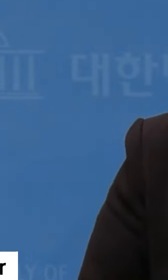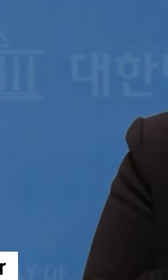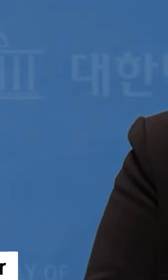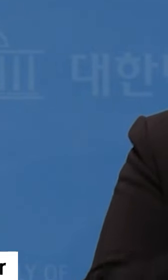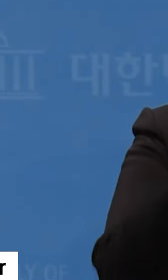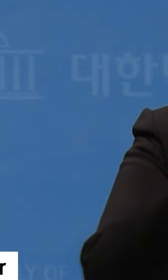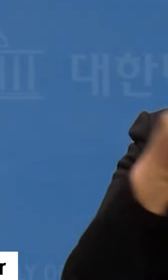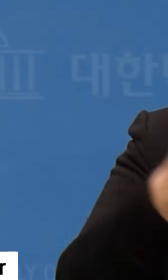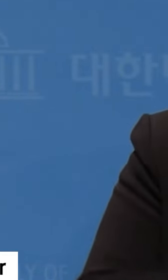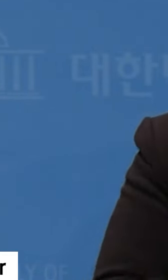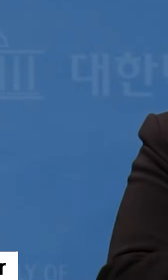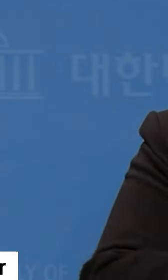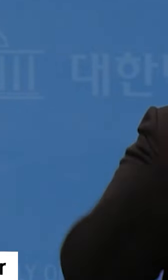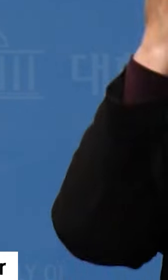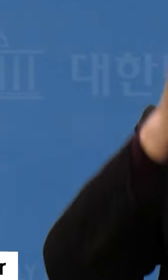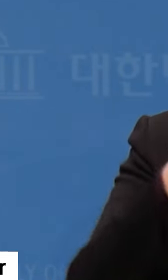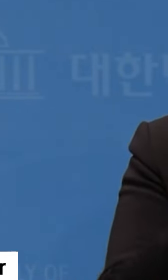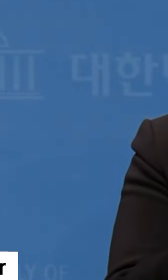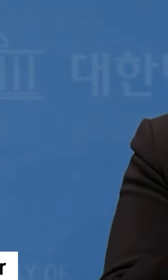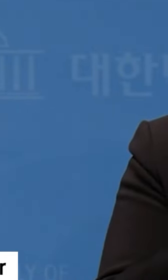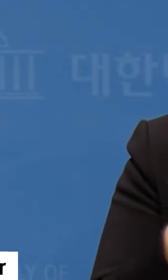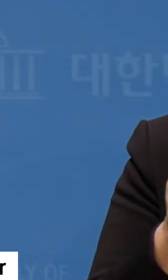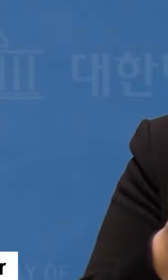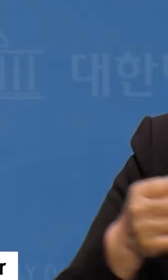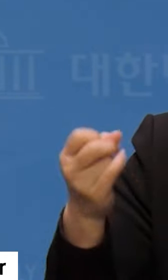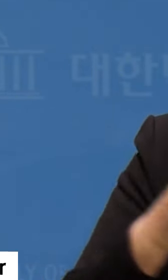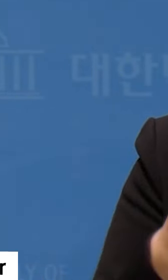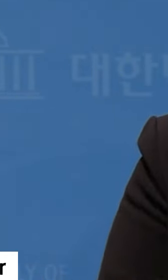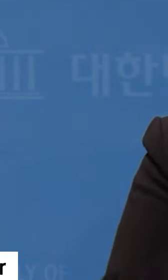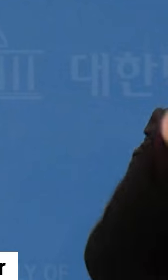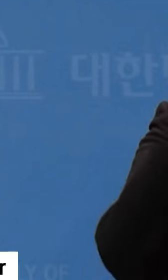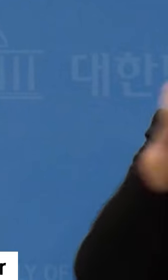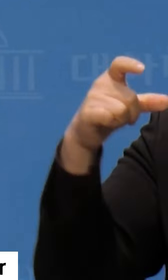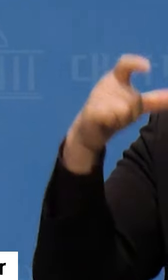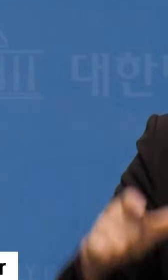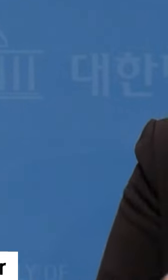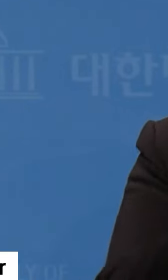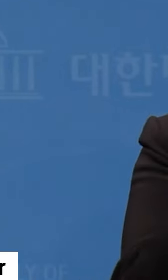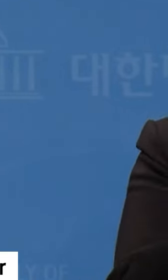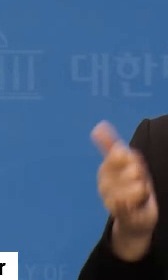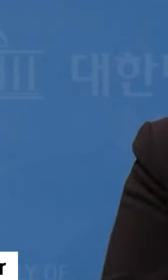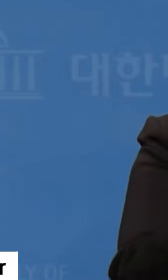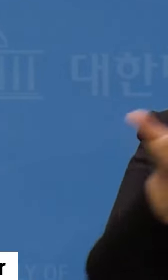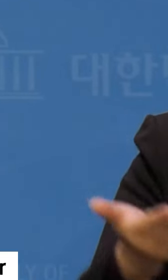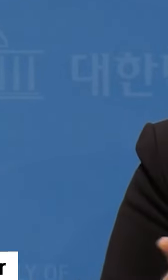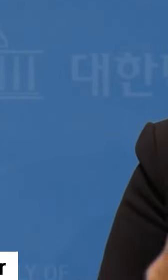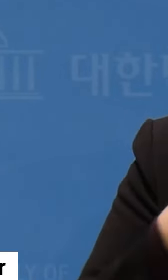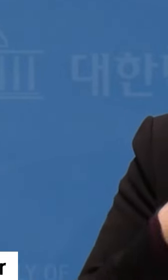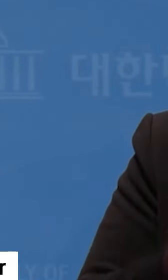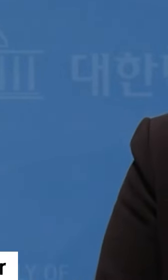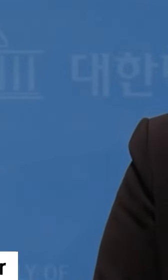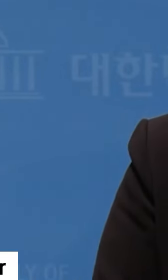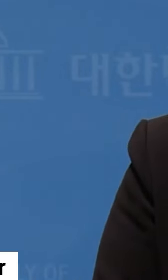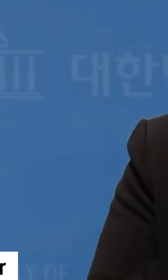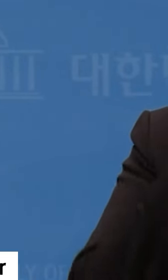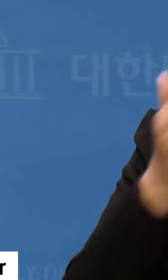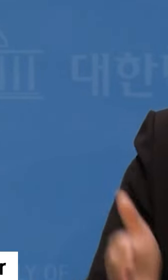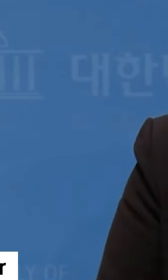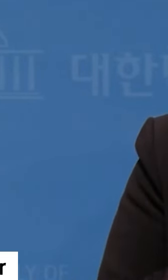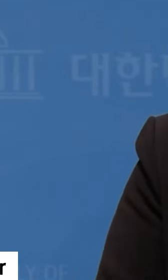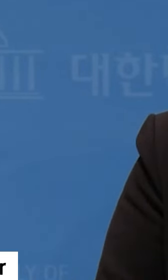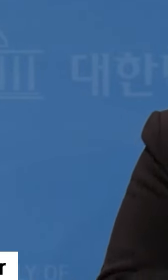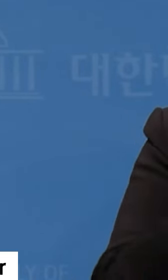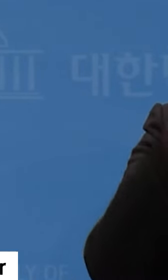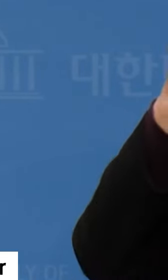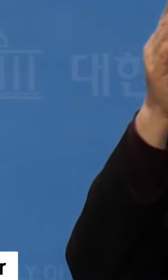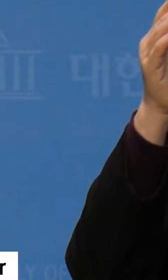존경하고 사랑하는 대한민국 국민과 화성 시민 여러분, 저는 오늘 경기도 화성시